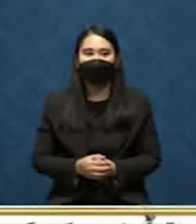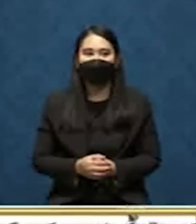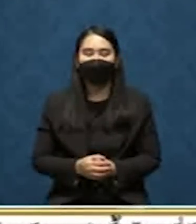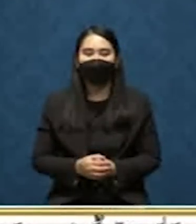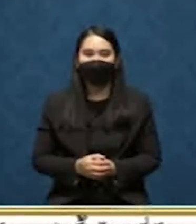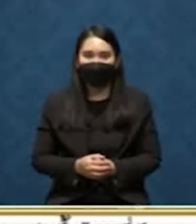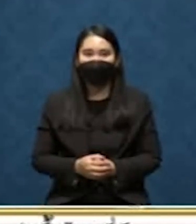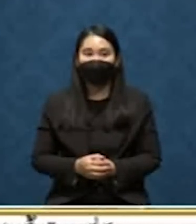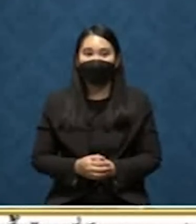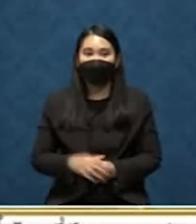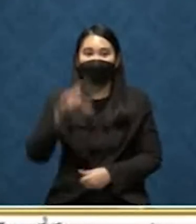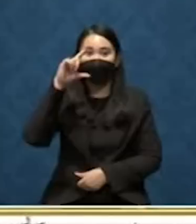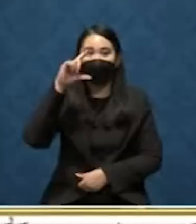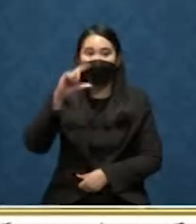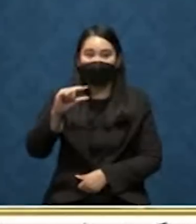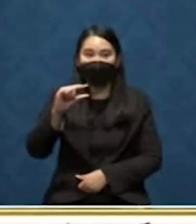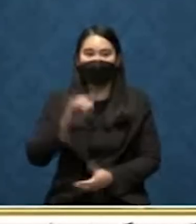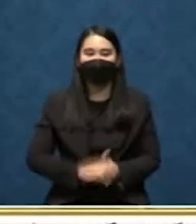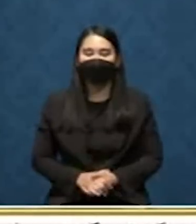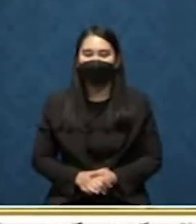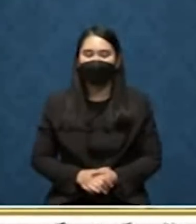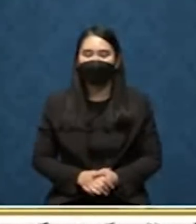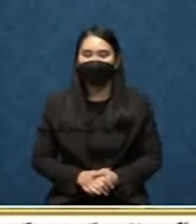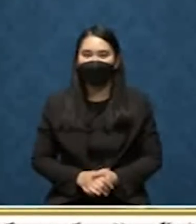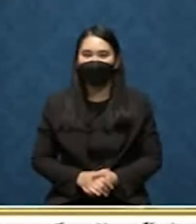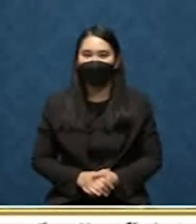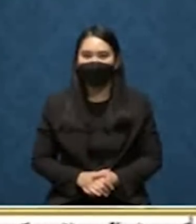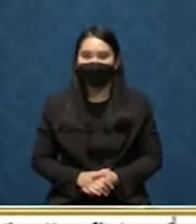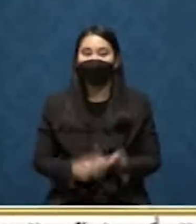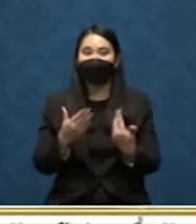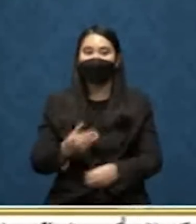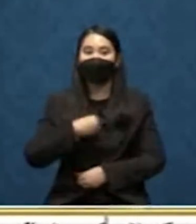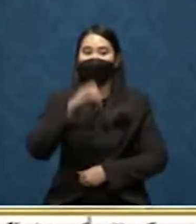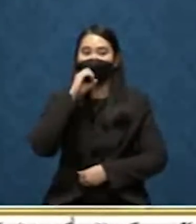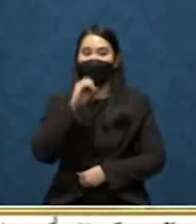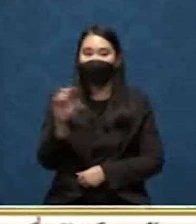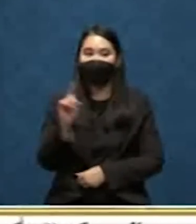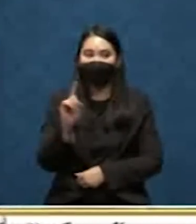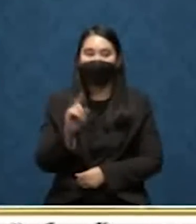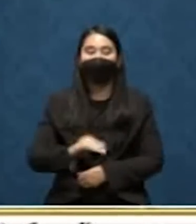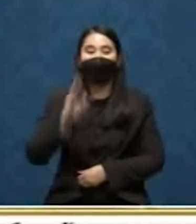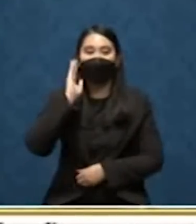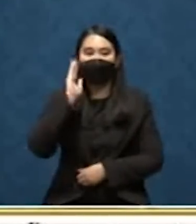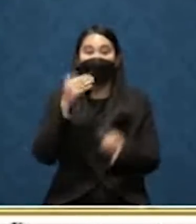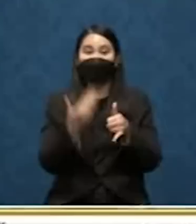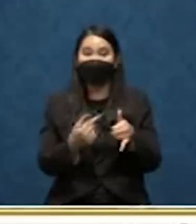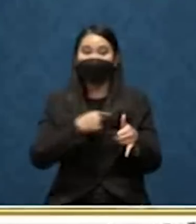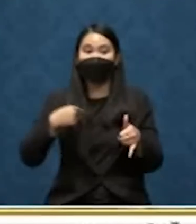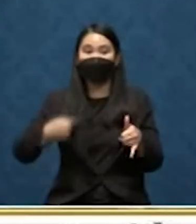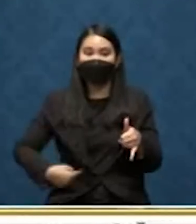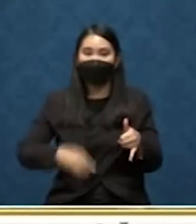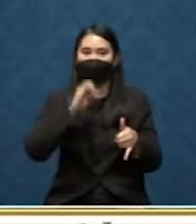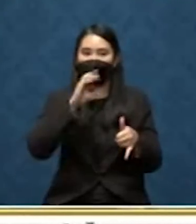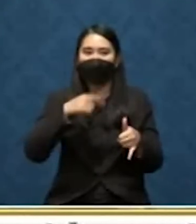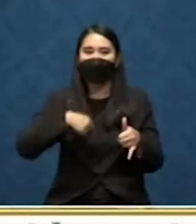ช่ hunt นะครับไมใช่แ่นนครับการอ้างลัษณะนี้ของอยู่สินฉีถึงขนาดว่าไป